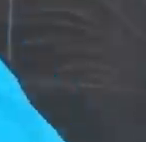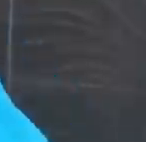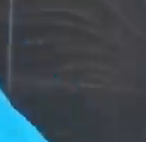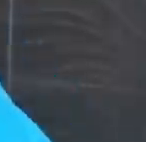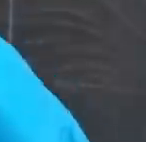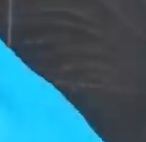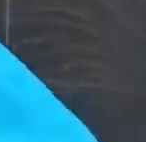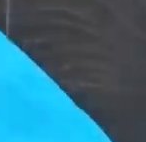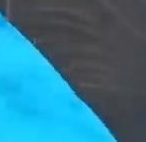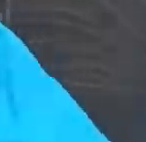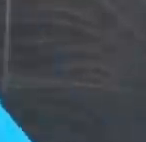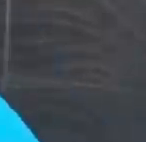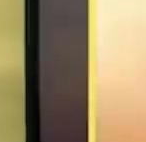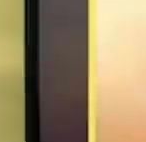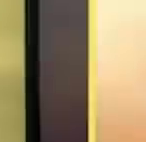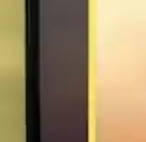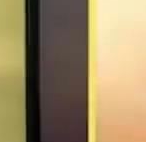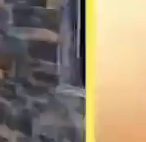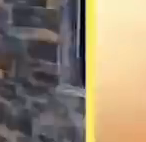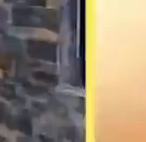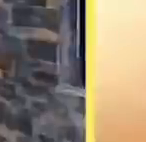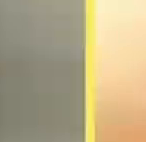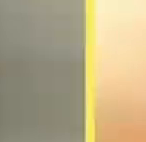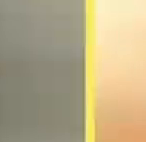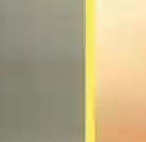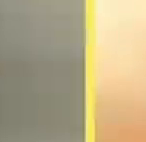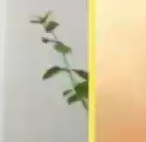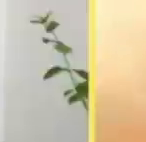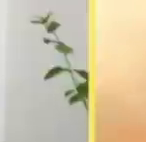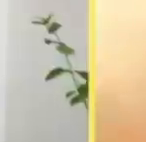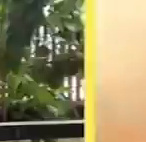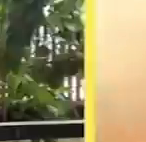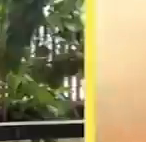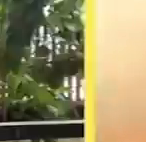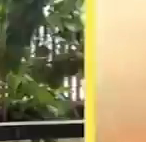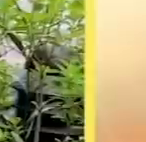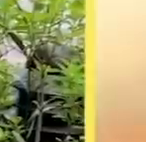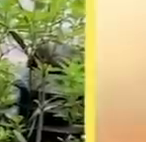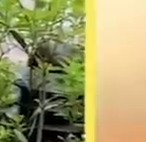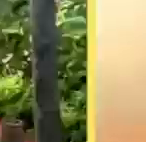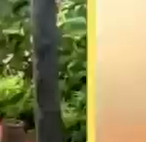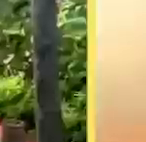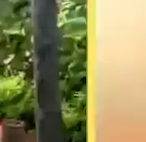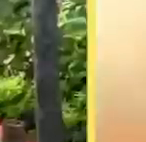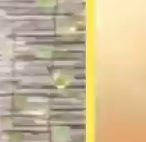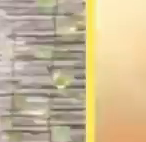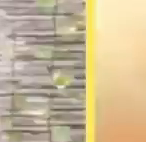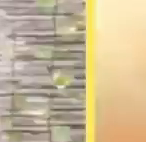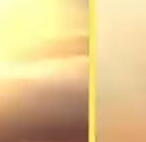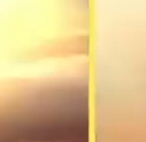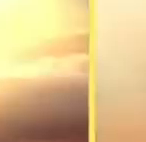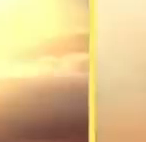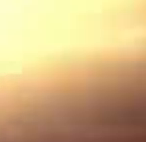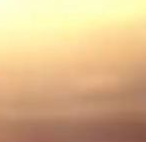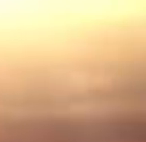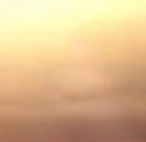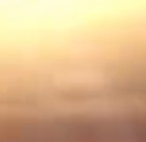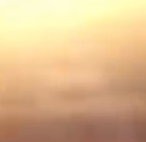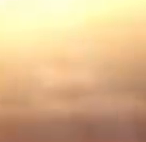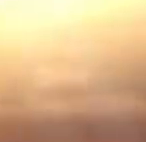ang saya-saya. Sa unang hirit, unang hirit, unang hirit, mangunguna ka.